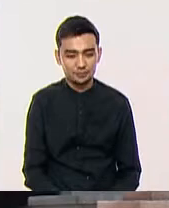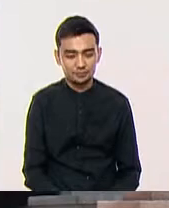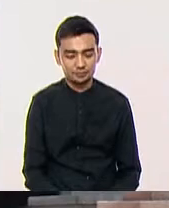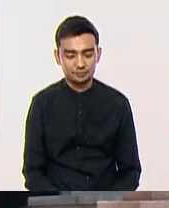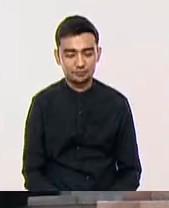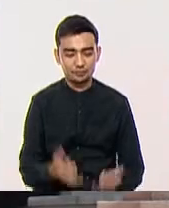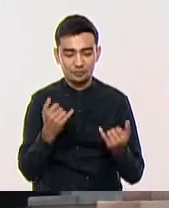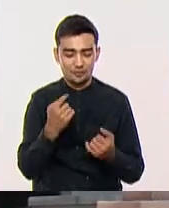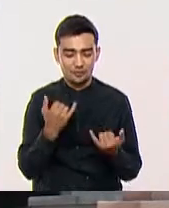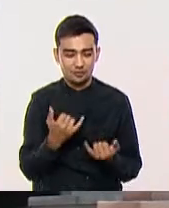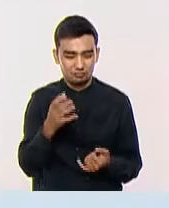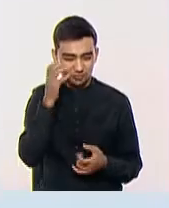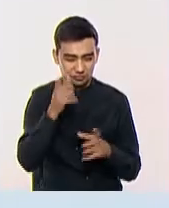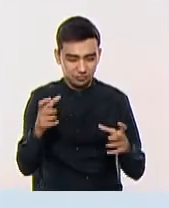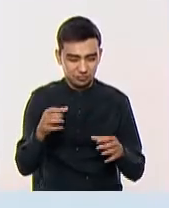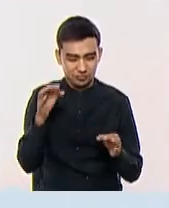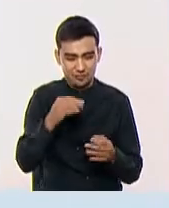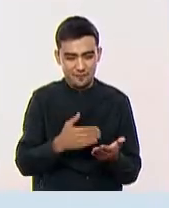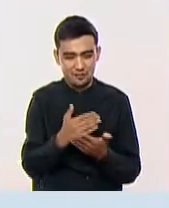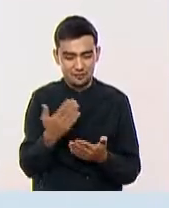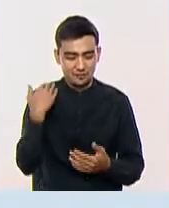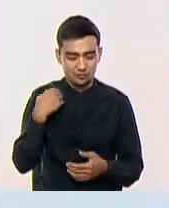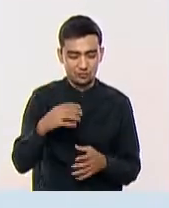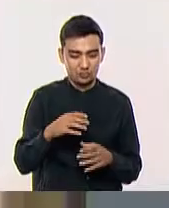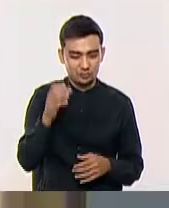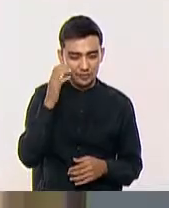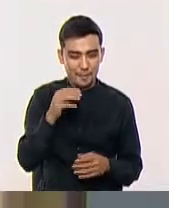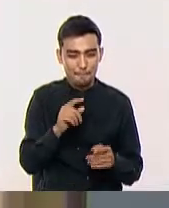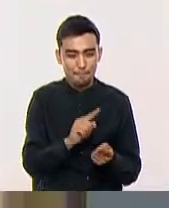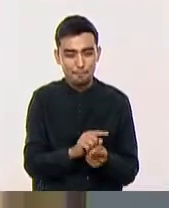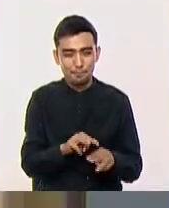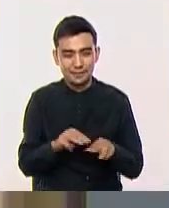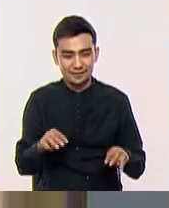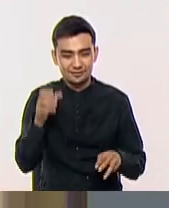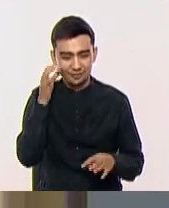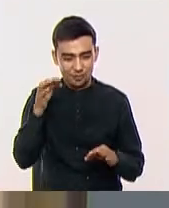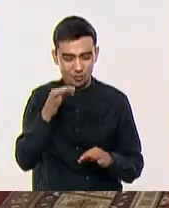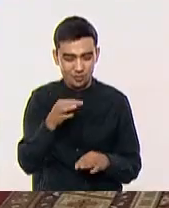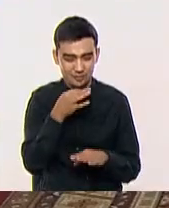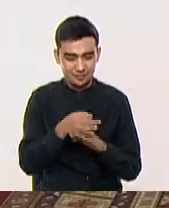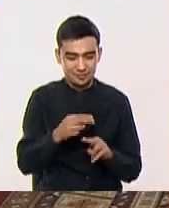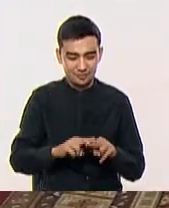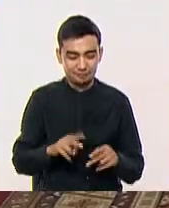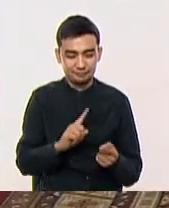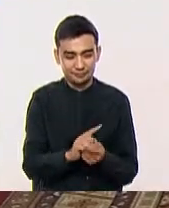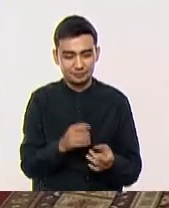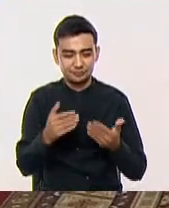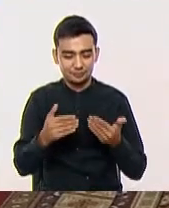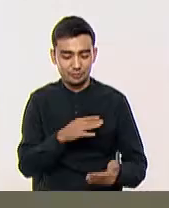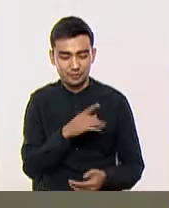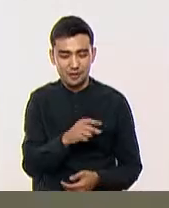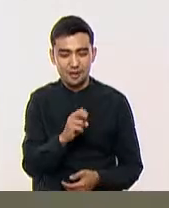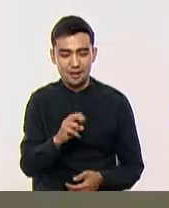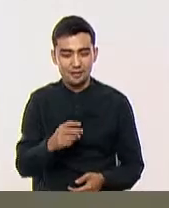Бүгін бір топ ғалым, ғылым және жоғарғы білім министрімен кездесіп академияға мәртебе беру мәселесін талқылаған. Соның нәтижесінде